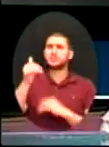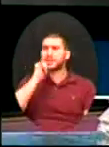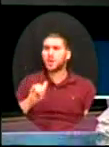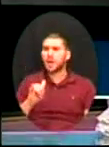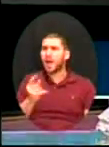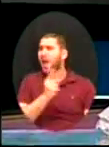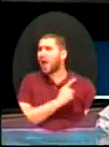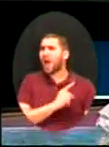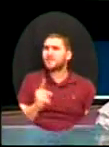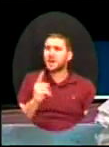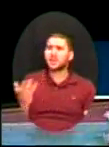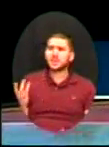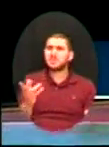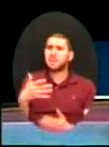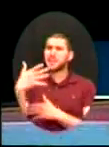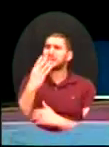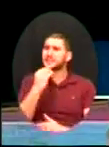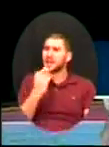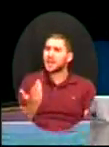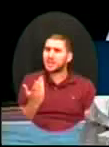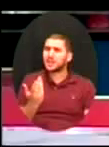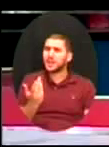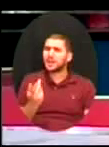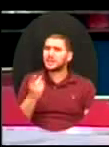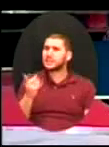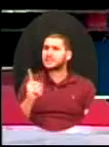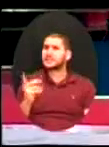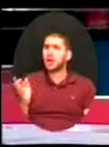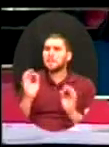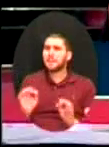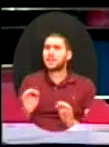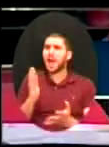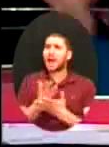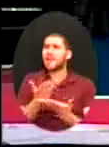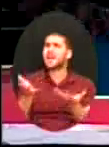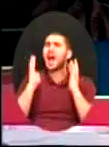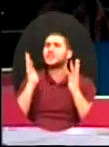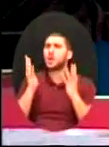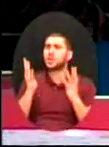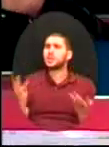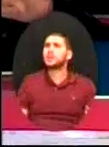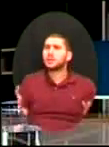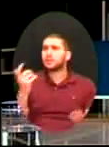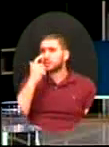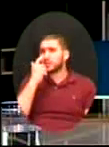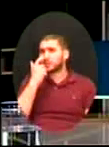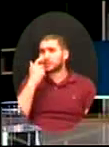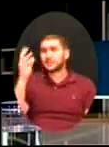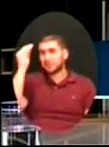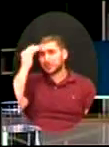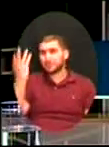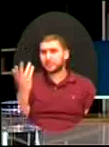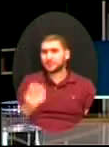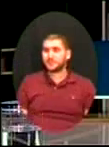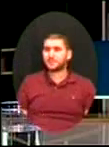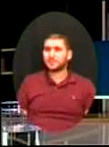שנייה, רגע. עד שאין, במדינת ישראל... עד שלא קורה, עשו לצערנו. זה בית ספר שתיאם. זה בית ספר שתיאם טיעון,